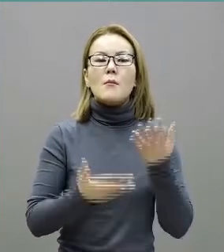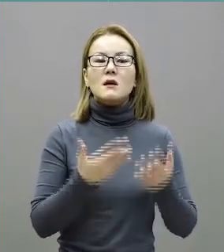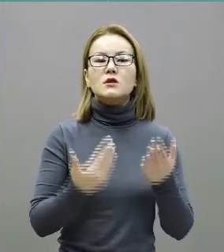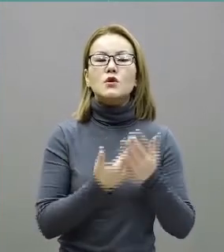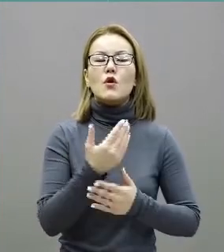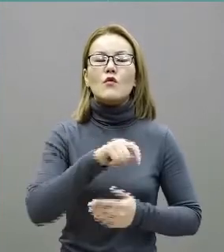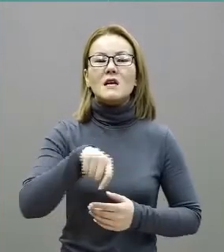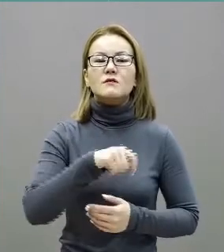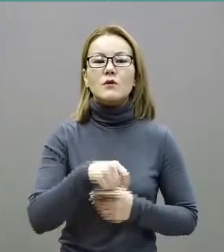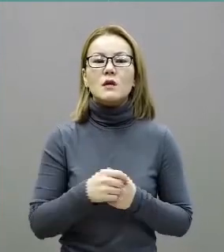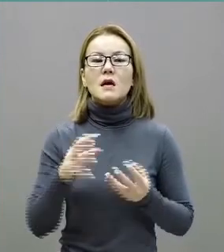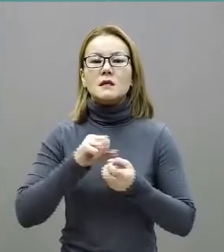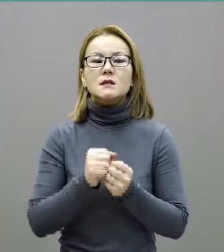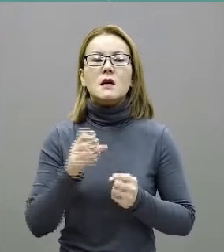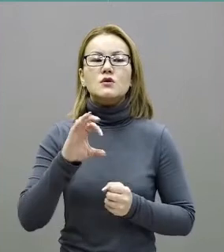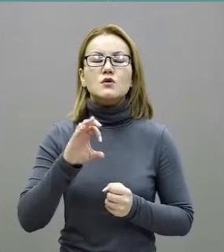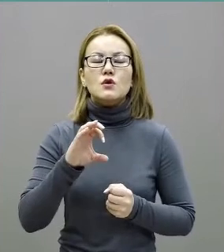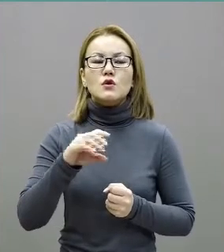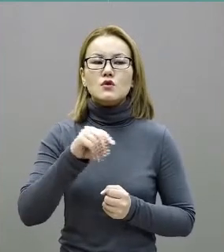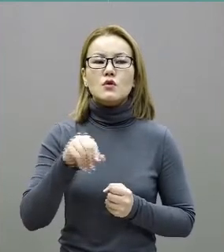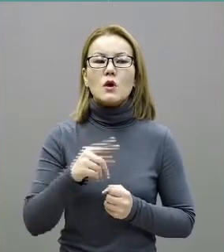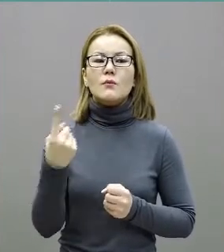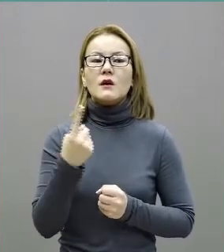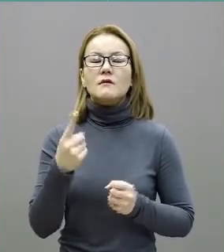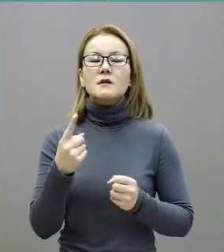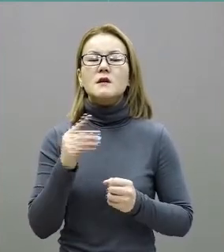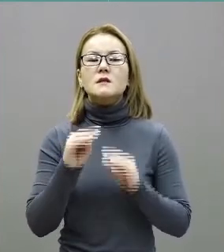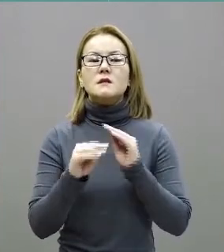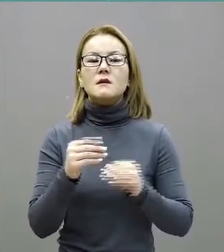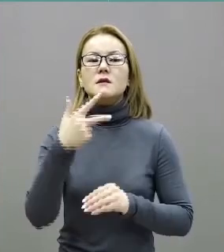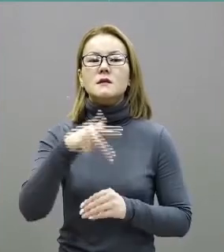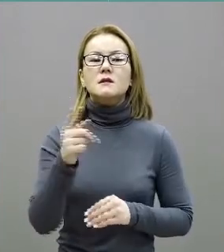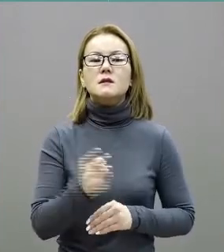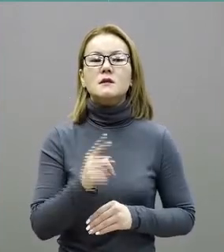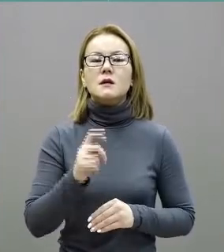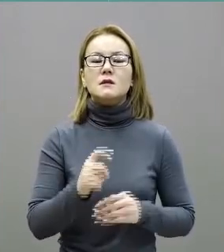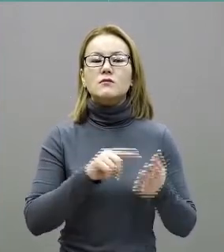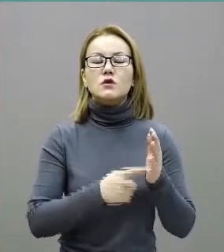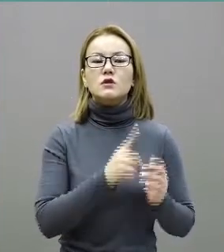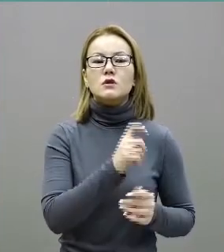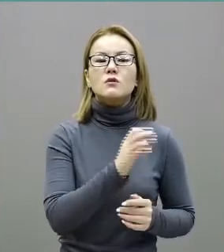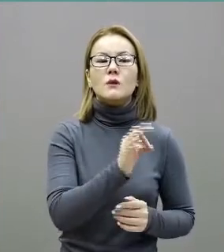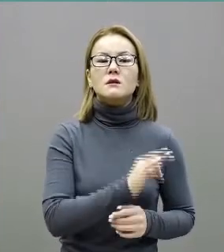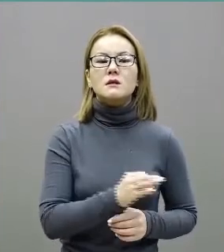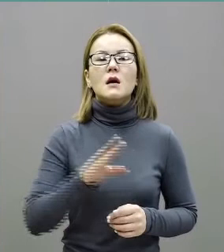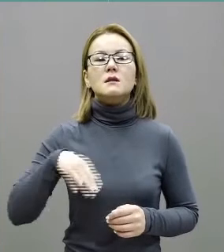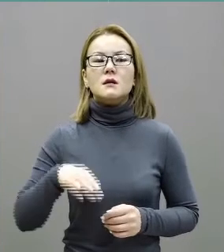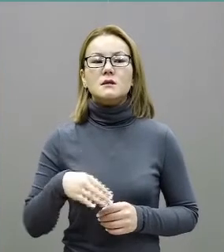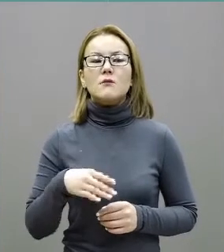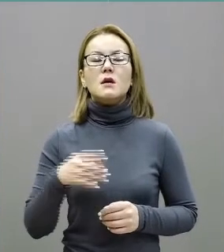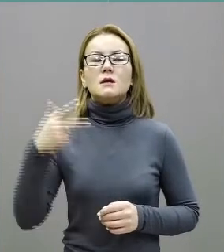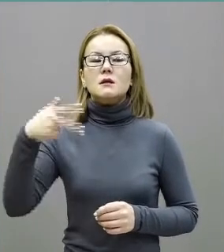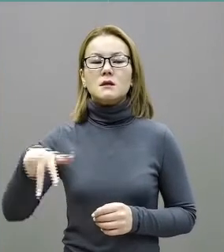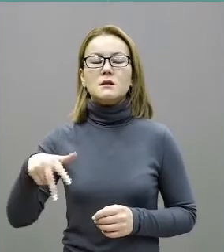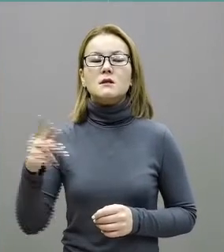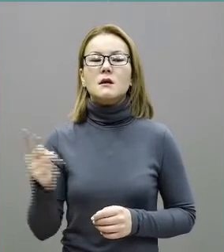раствора концентрация соли первоначально составила 30 деленное на x умноженное на 100 процентов затем стала